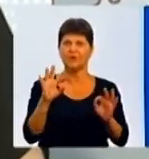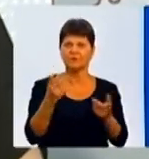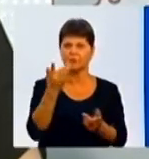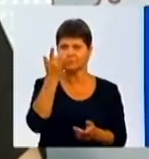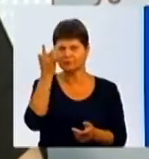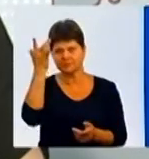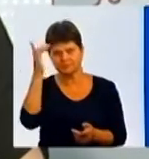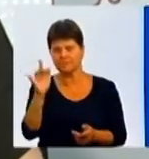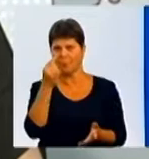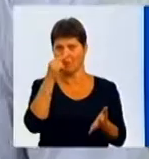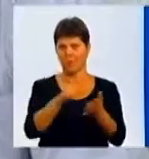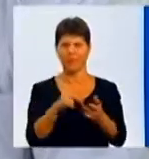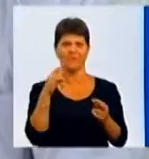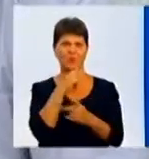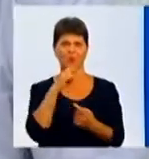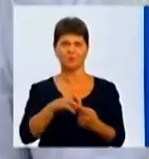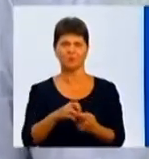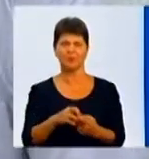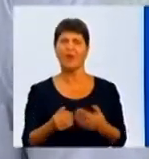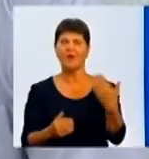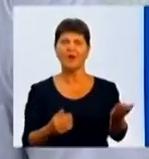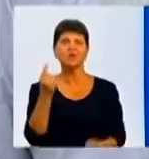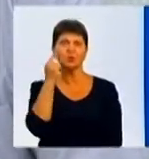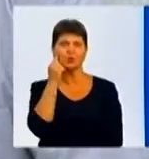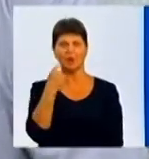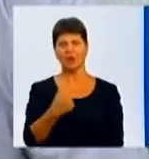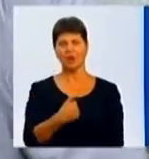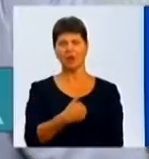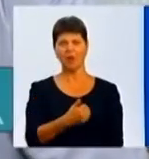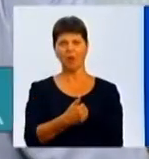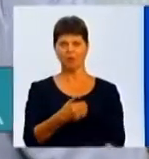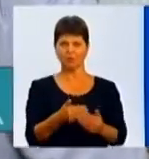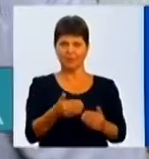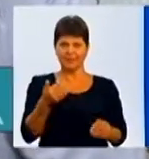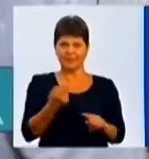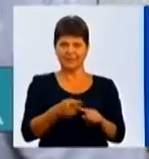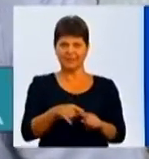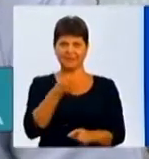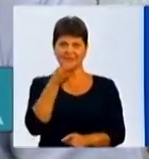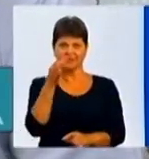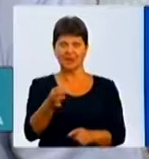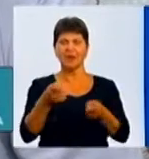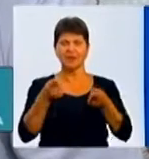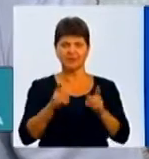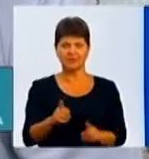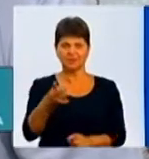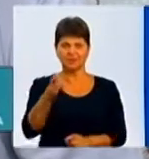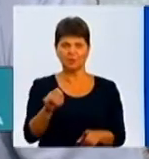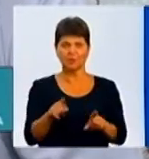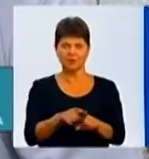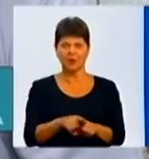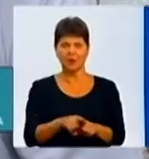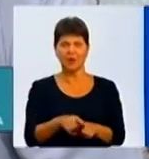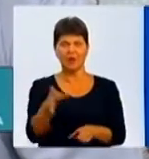Яка ваша думка є? Я вам хочу перед цим сказати, що дійсно склалася така думка, враження